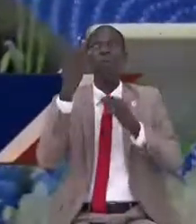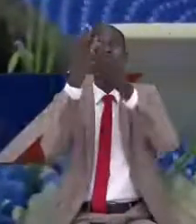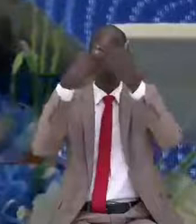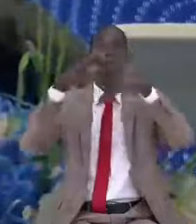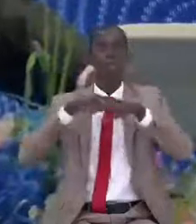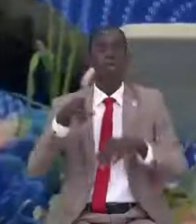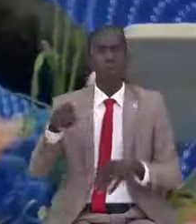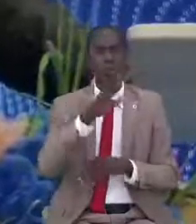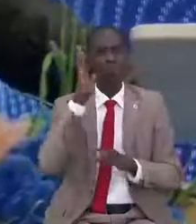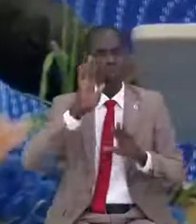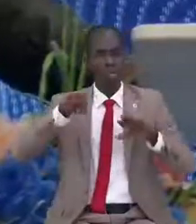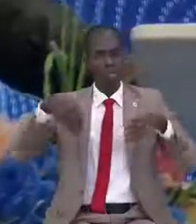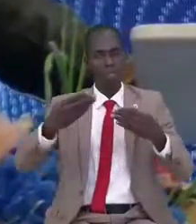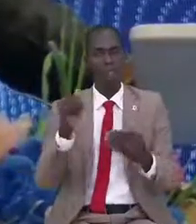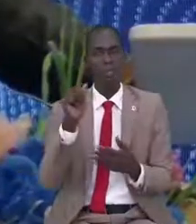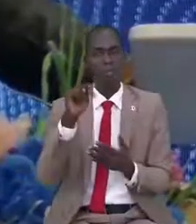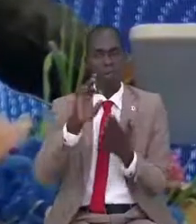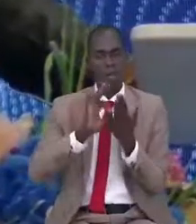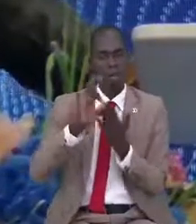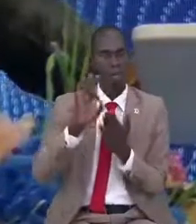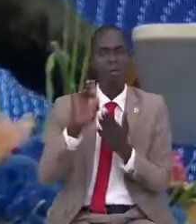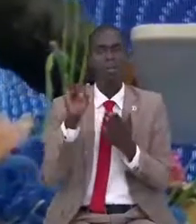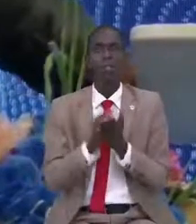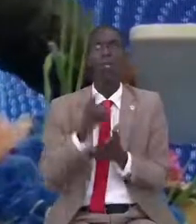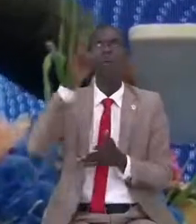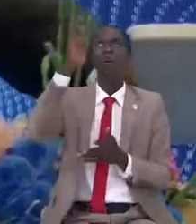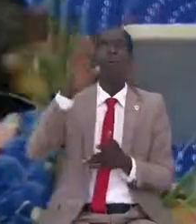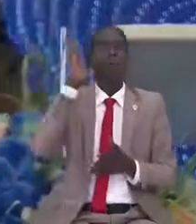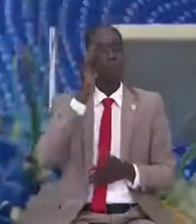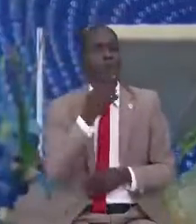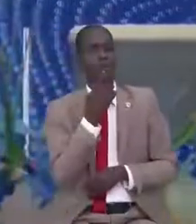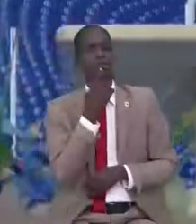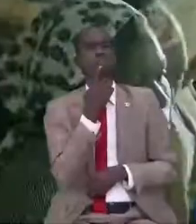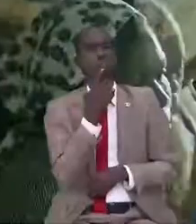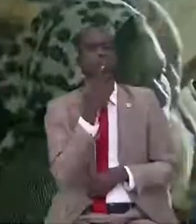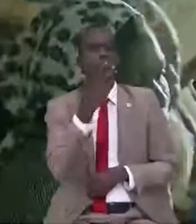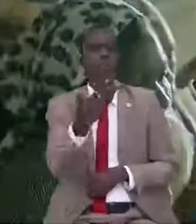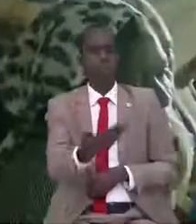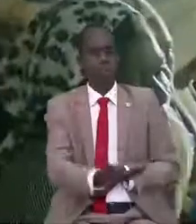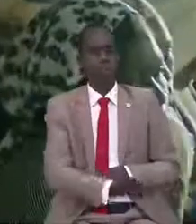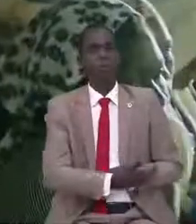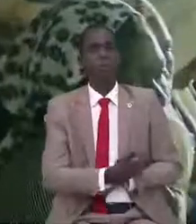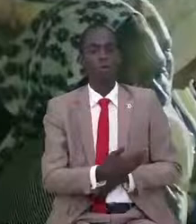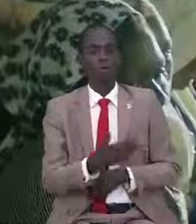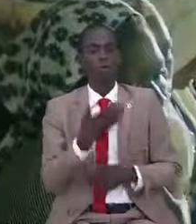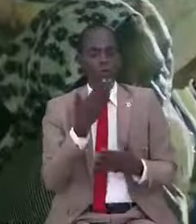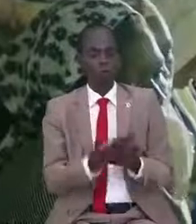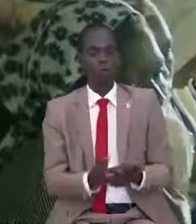du ciel et que tu donnes, que tu rendes compte et que Dieu dit bien, bon travail.